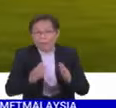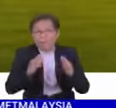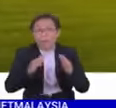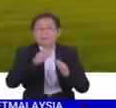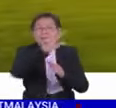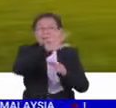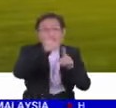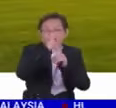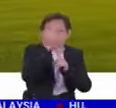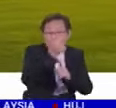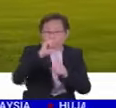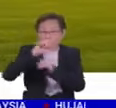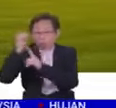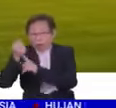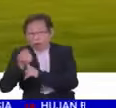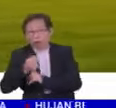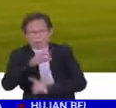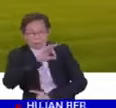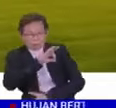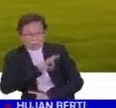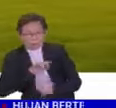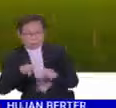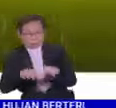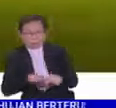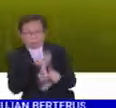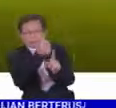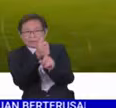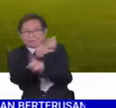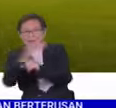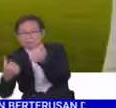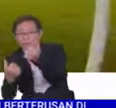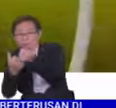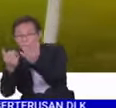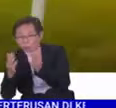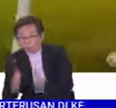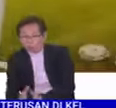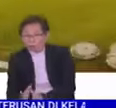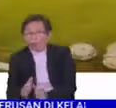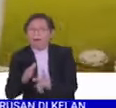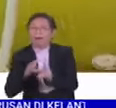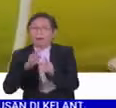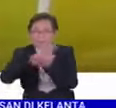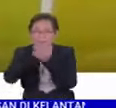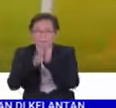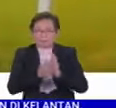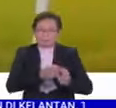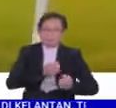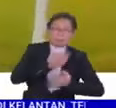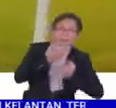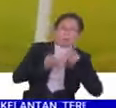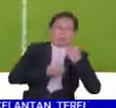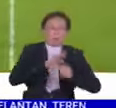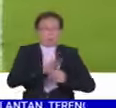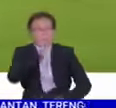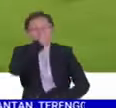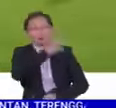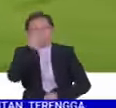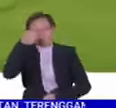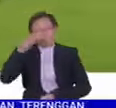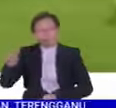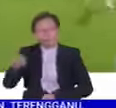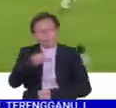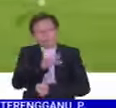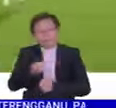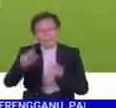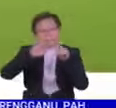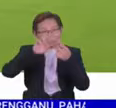tahun itu mengharapkan kelebihan di laman sendiri serta sokongan padu penyokong The Rhinos mampu menjadi pembakar semangat buat dia dan rakan